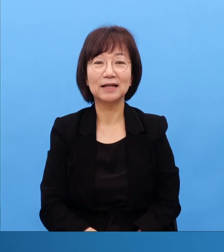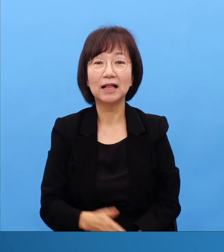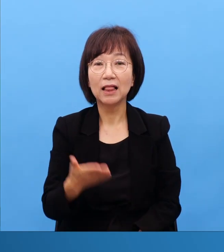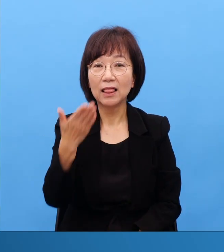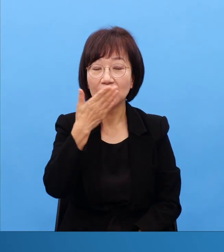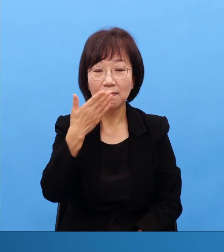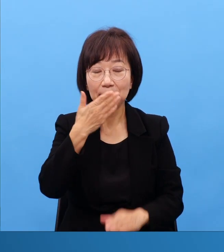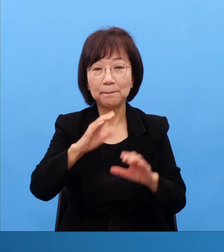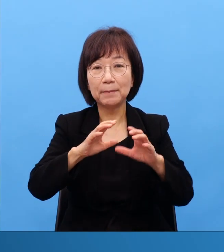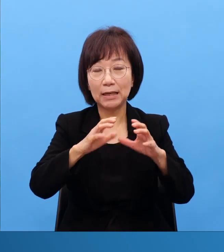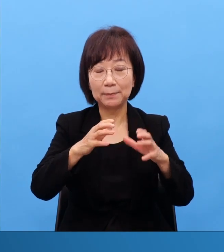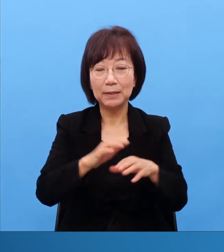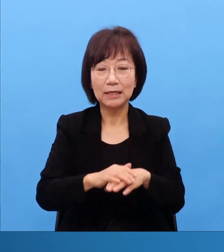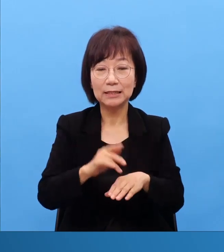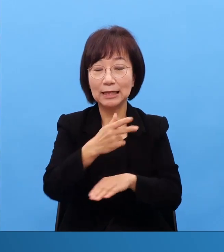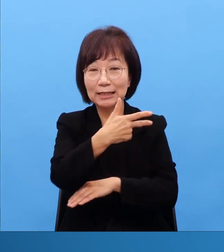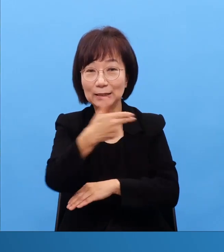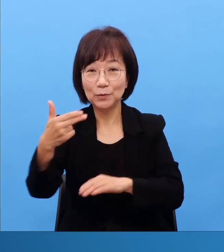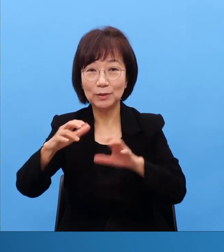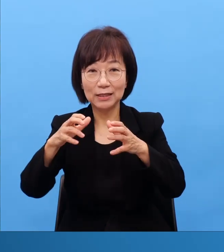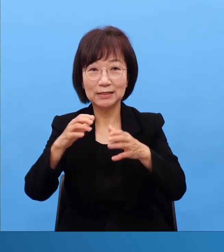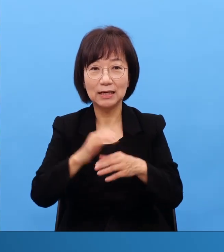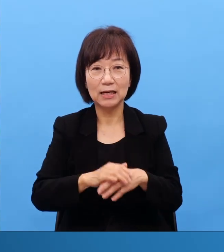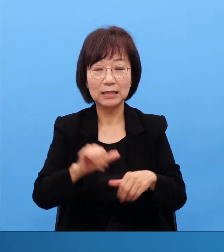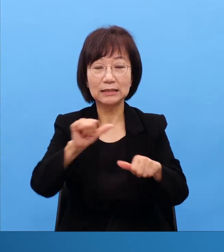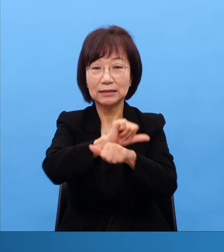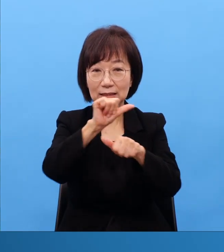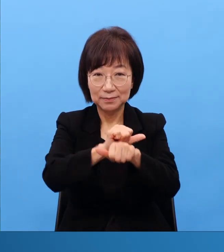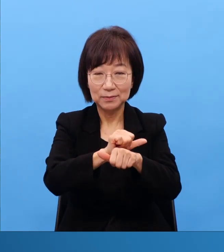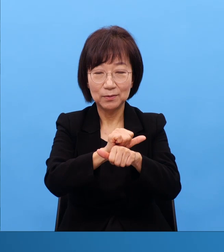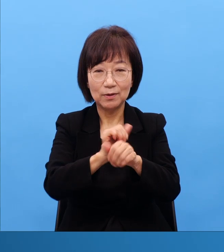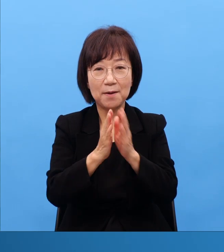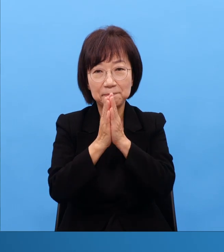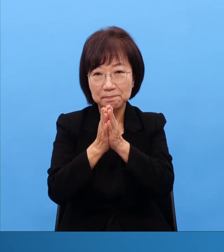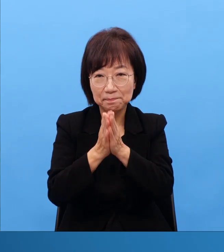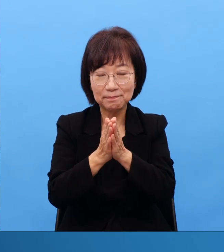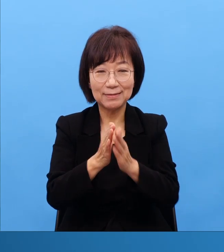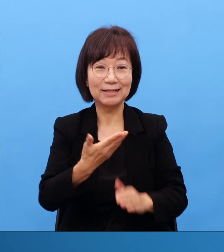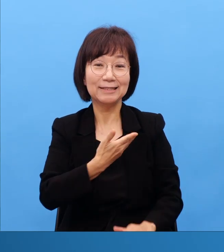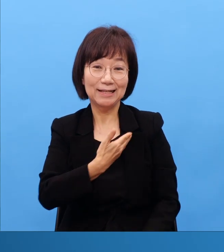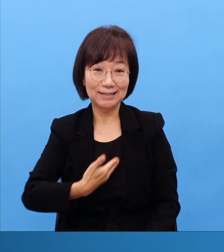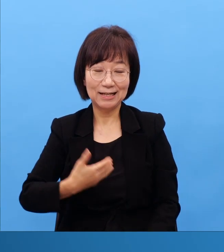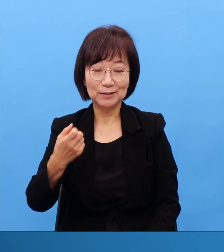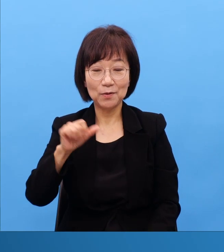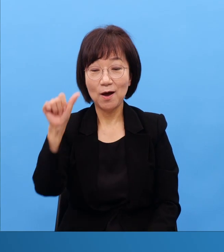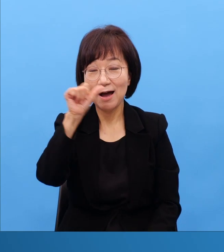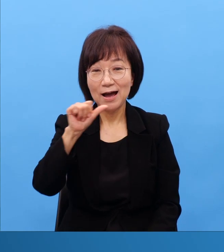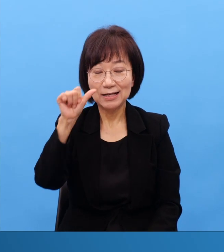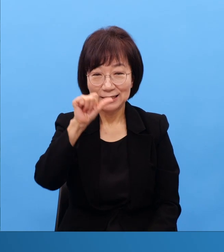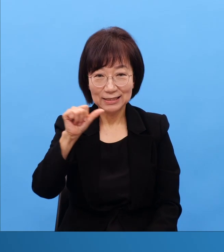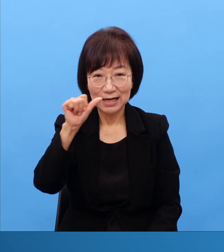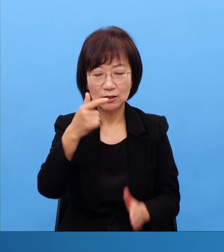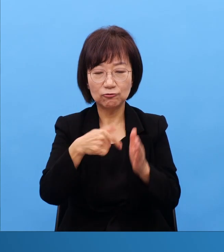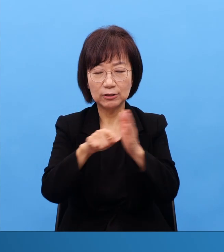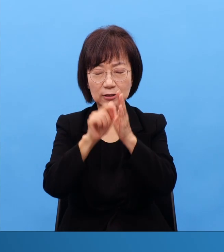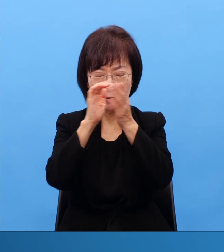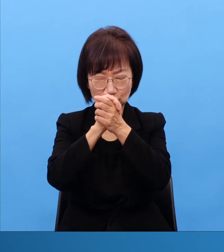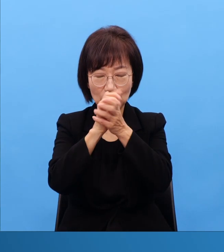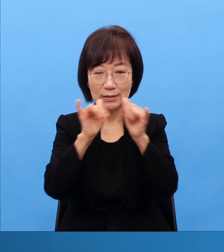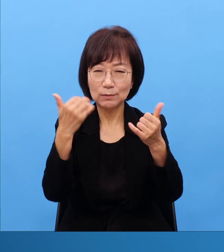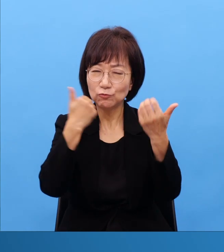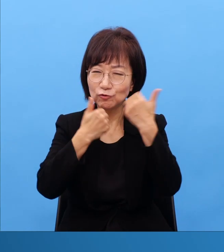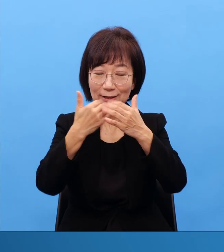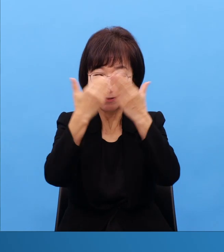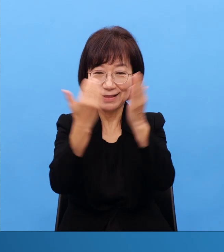필리핀과 인도네시아, 싱가포르, 미얀마 등 동남아 지역 제자들과 동남아 현장을 마음 담은 누구나 참석할 수